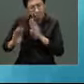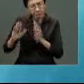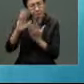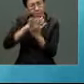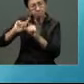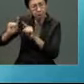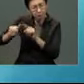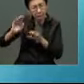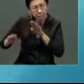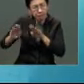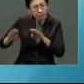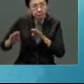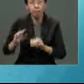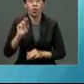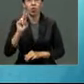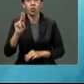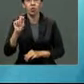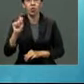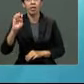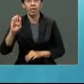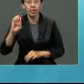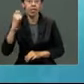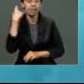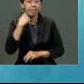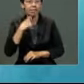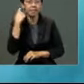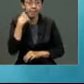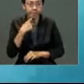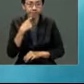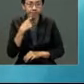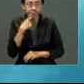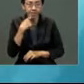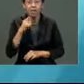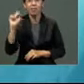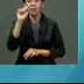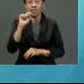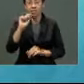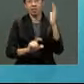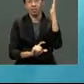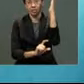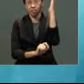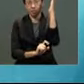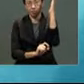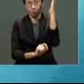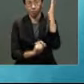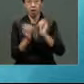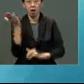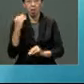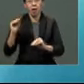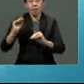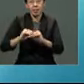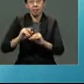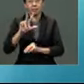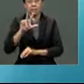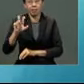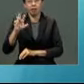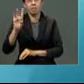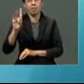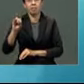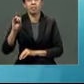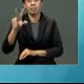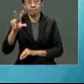ศ UAE นะครับในลำดับถัดไปที่อยู่ในทางเอเชียสิงคโปร์เมื่อวานนี้ก็เพิ่มอีก